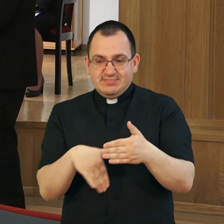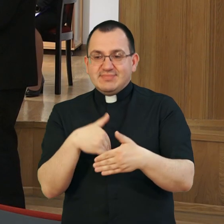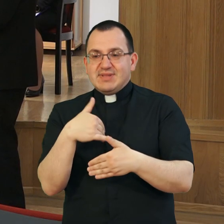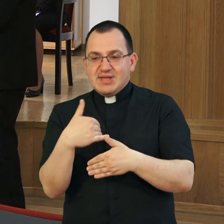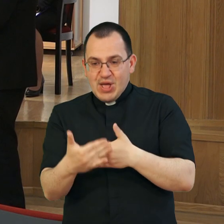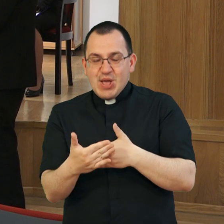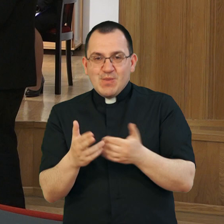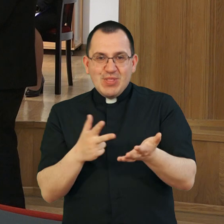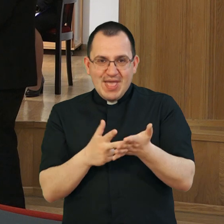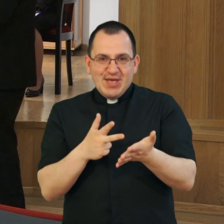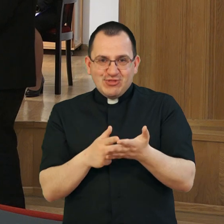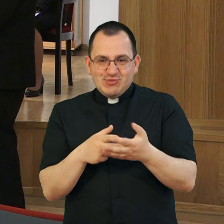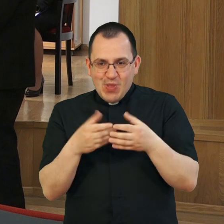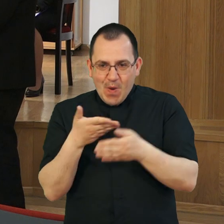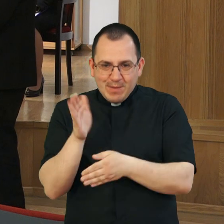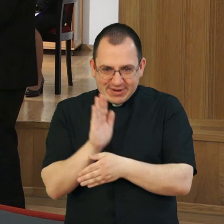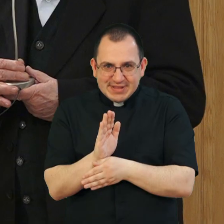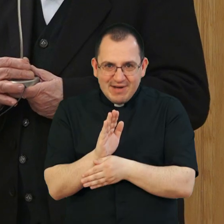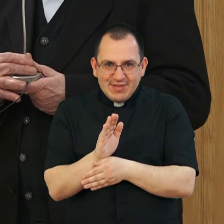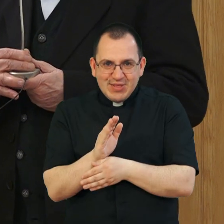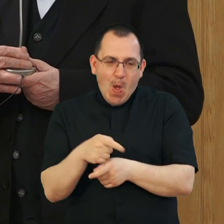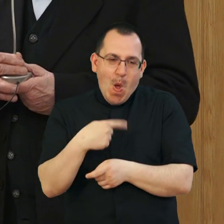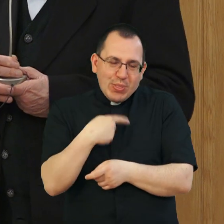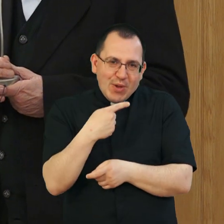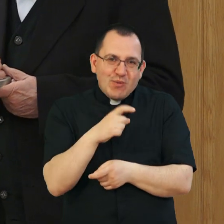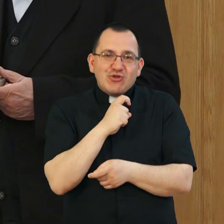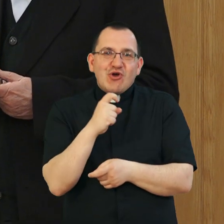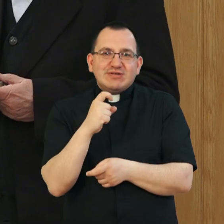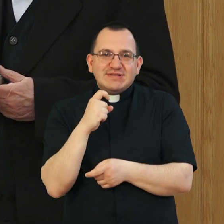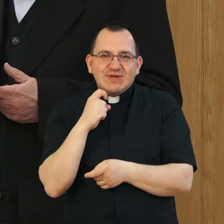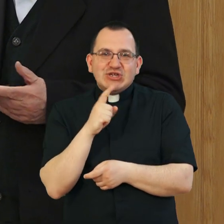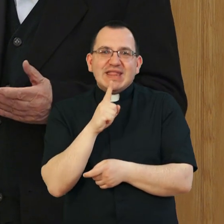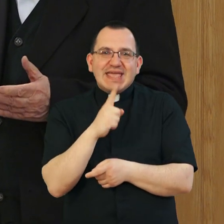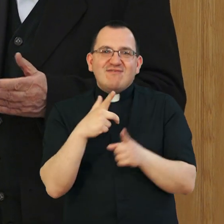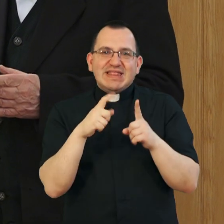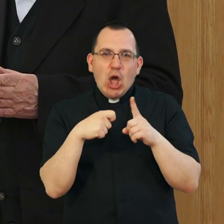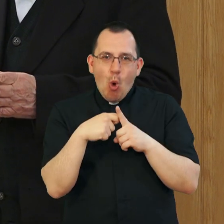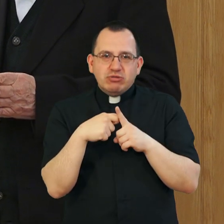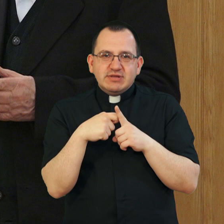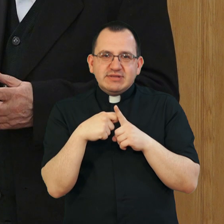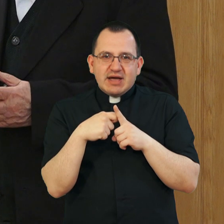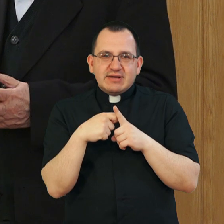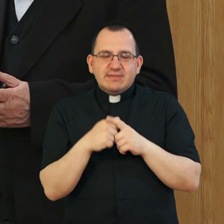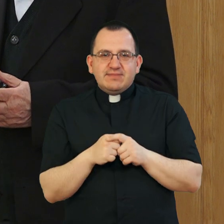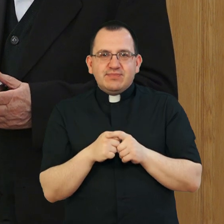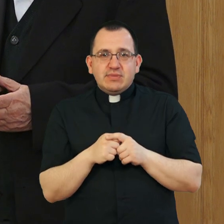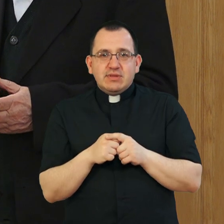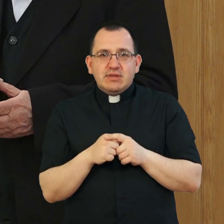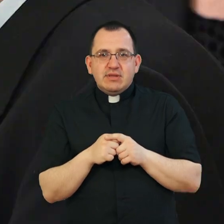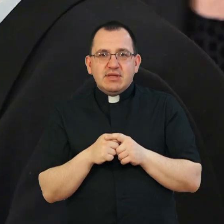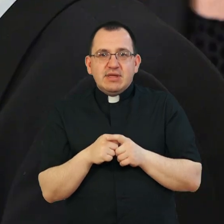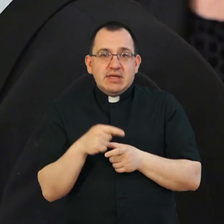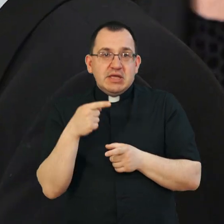zbornika, posebni ton večeri dao je prečasni Ivan Kozijak, umirovljeni svećenik Varaždinske biskupije, koji